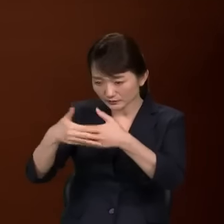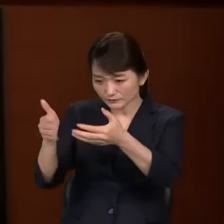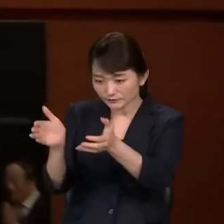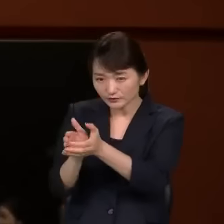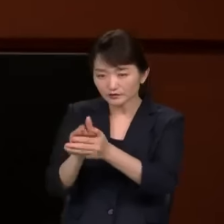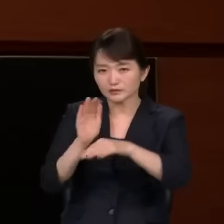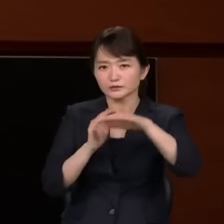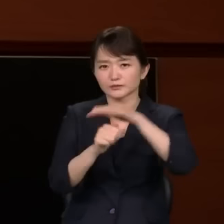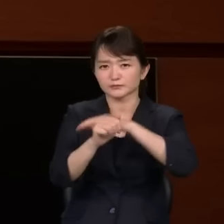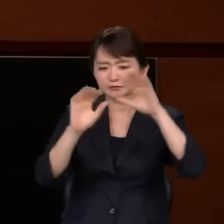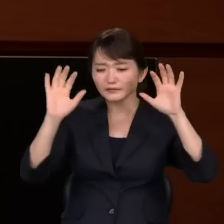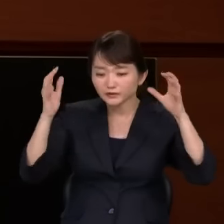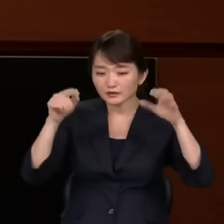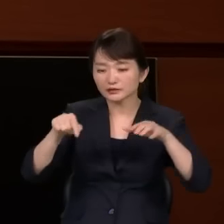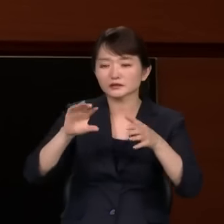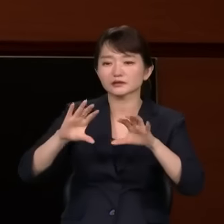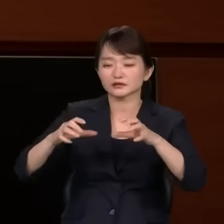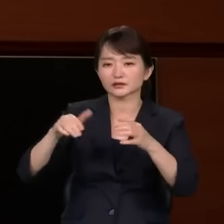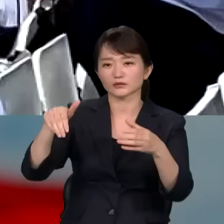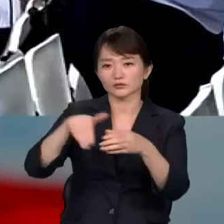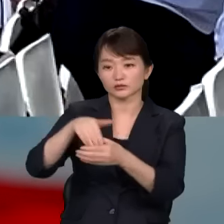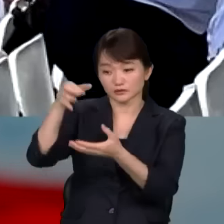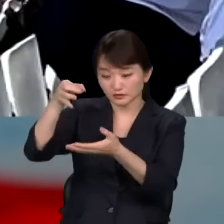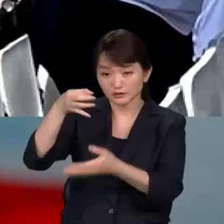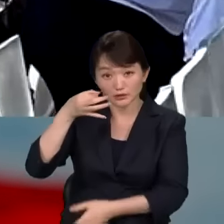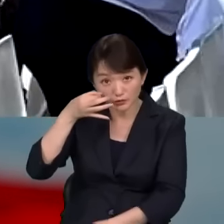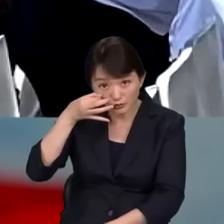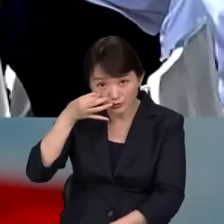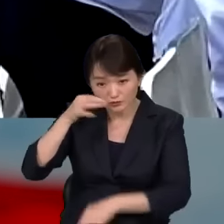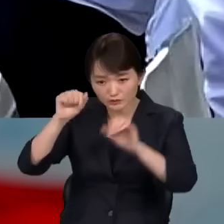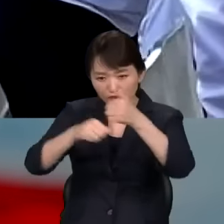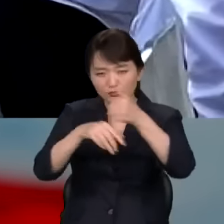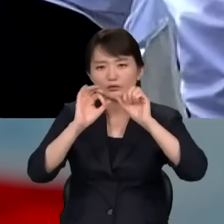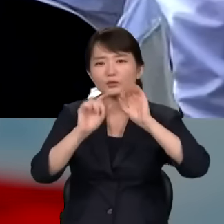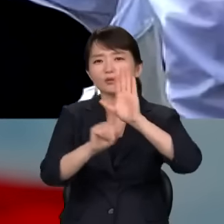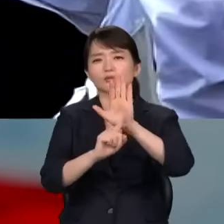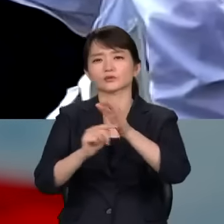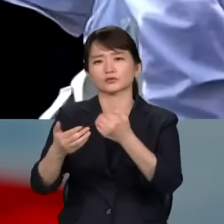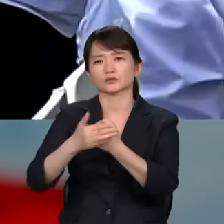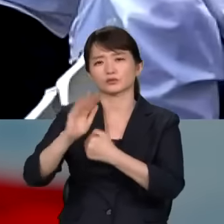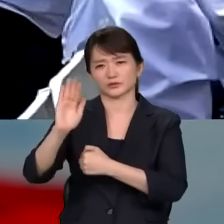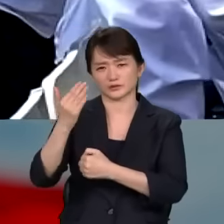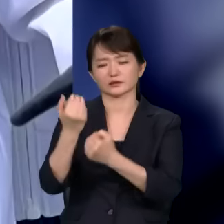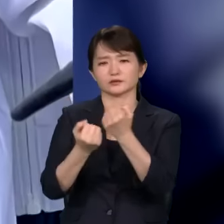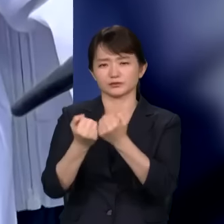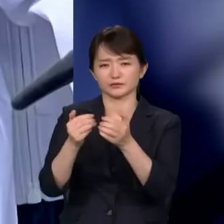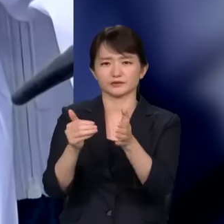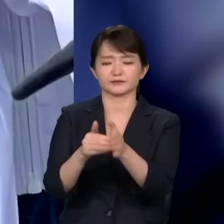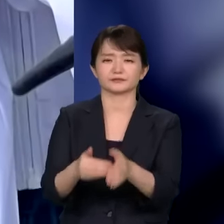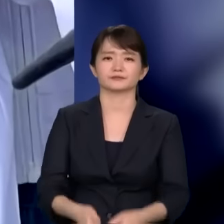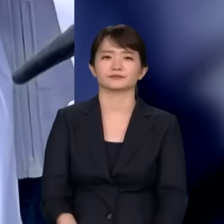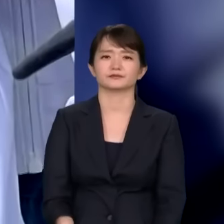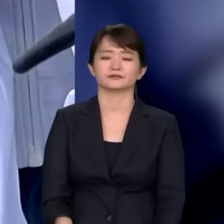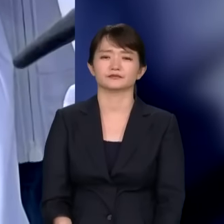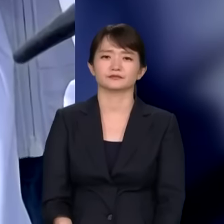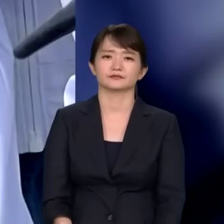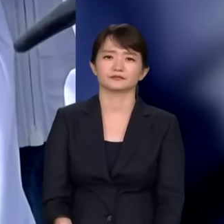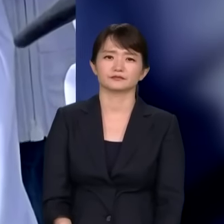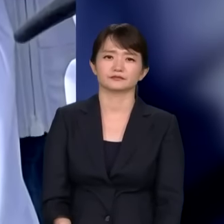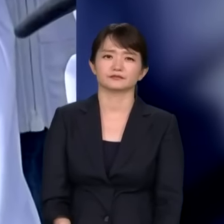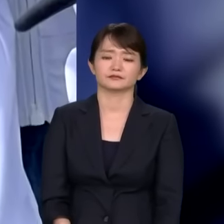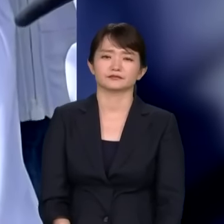응원도 하고 그 나라의 문화자산을 보는 것도 스포츠 마케팅 측면에서 도움이 될 수 있다고 설명했습니다. JTBC